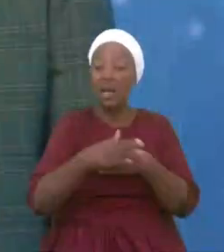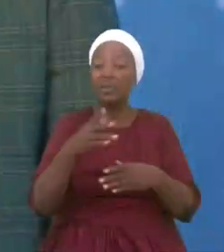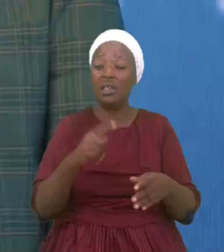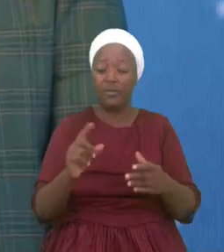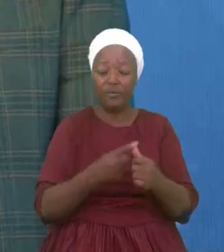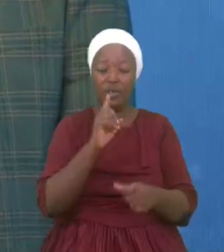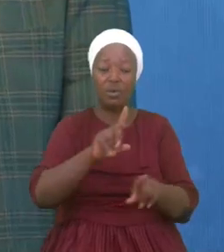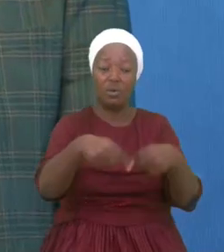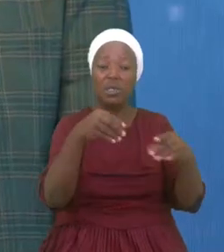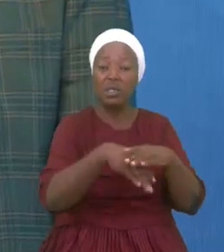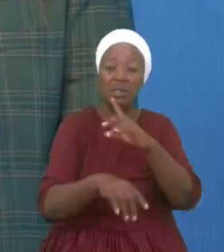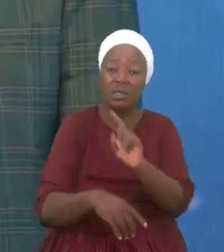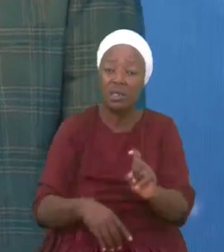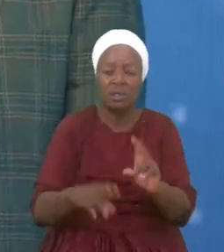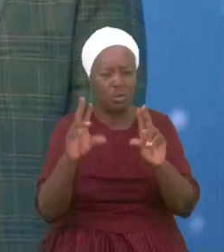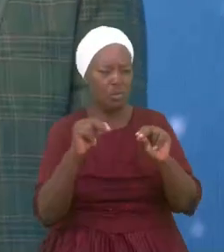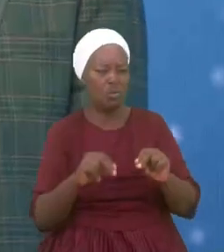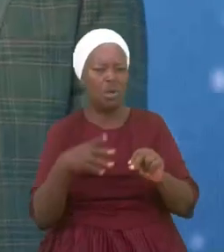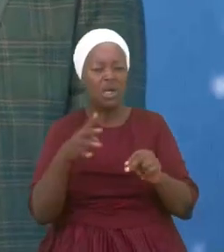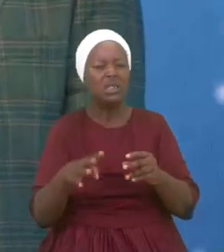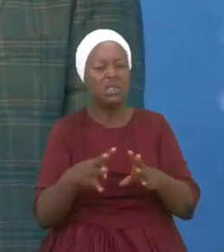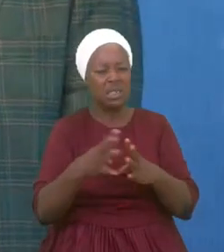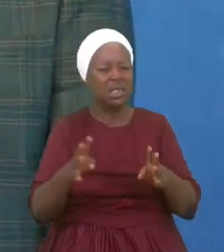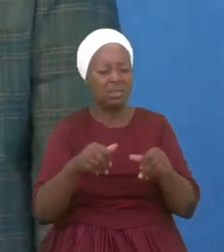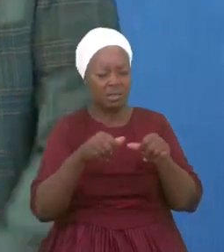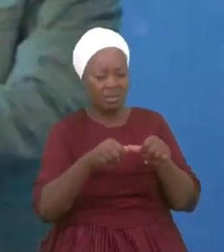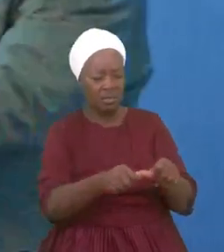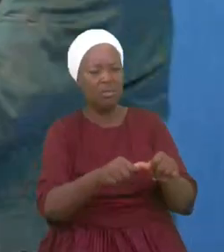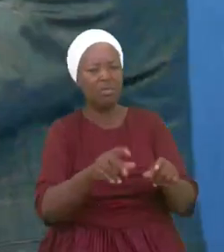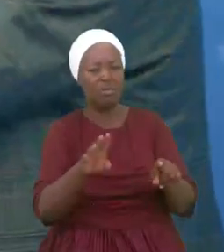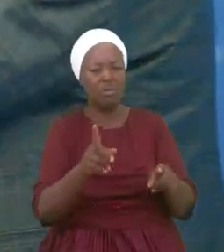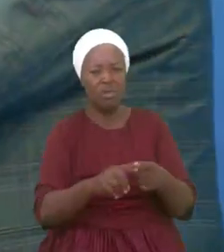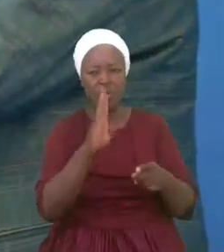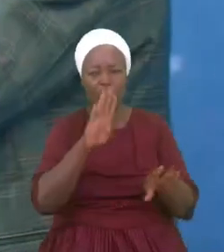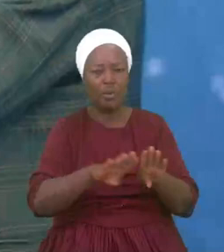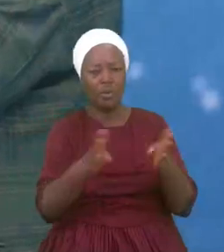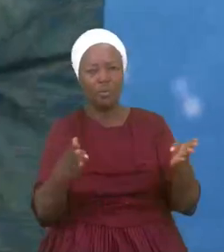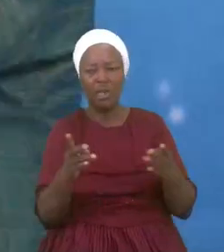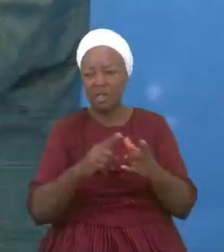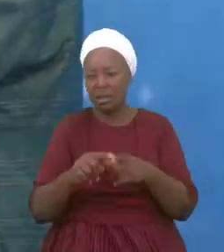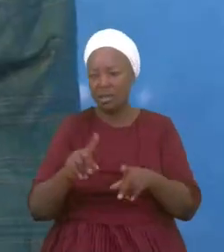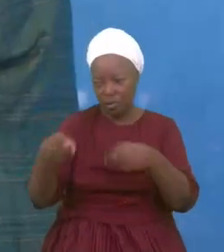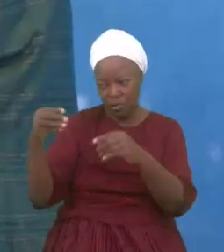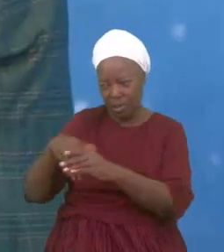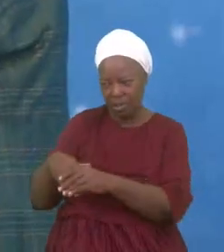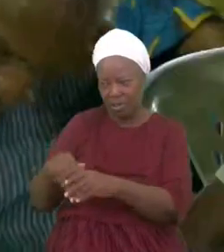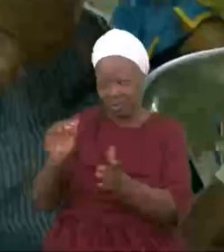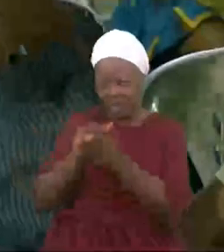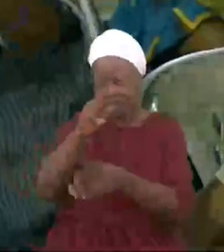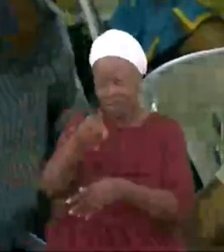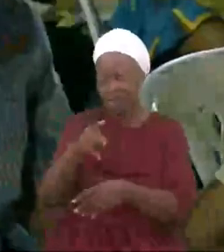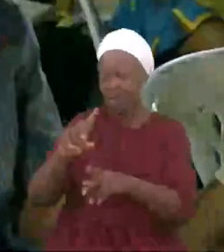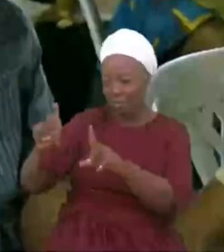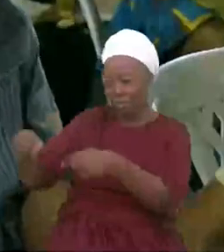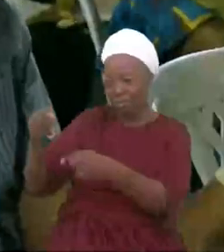de l'école là est-ce qu'il est-ce qu'ils vont fermer la parole lorsque le premier est en train à